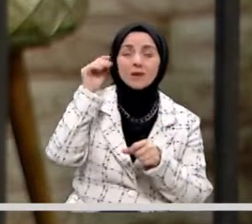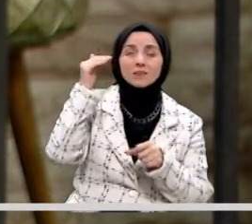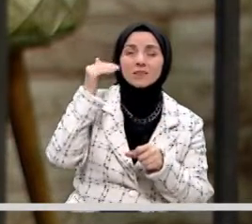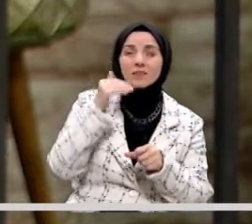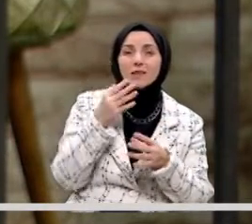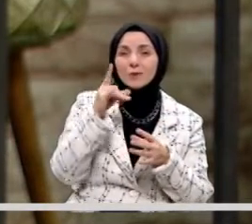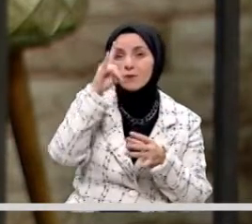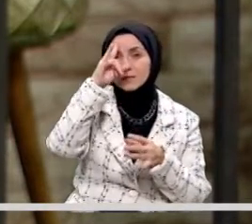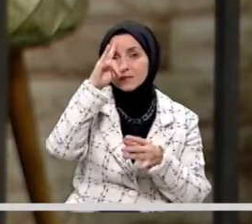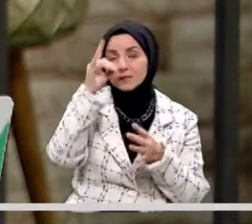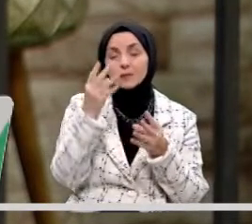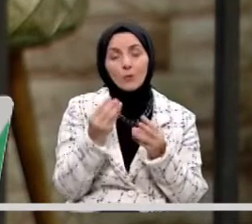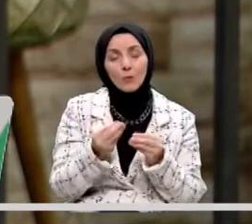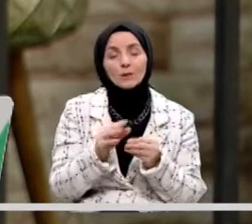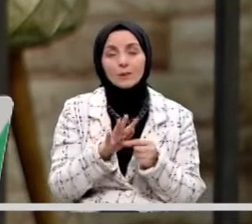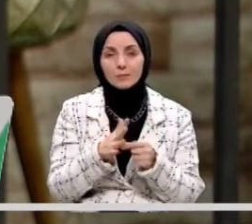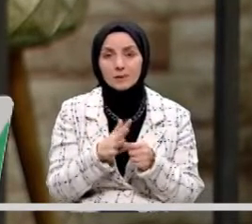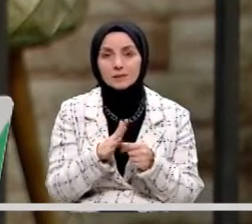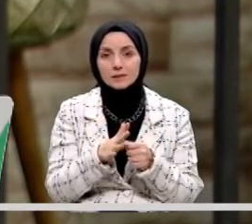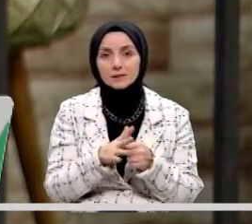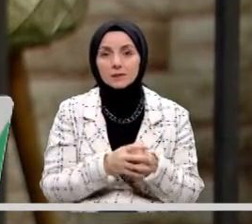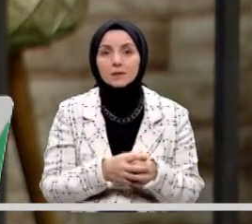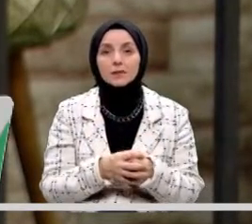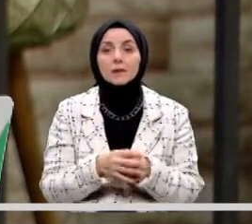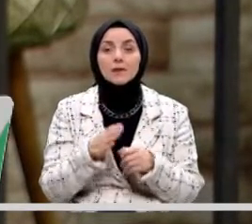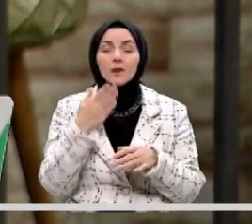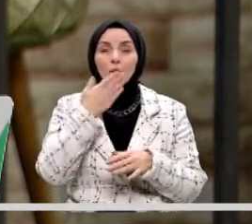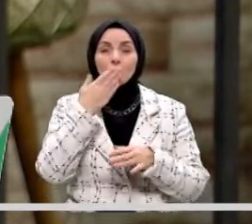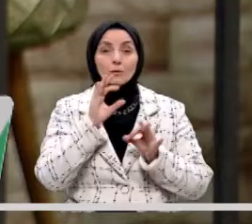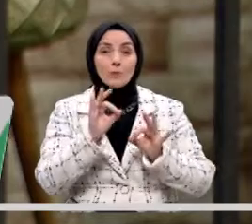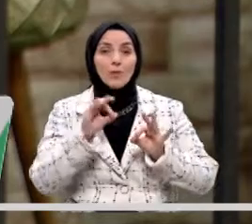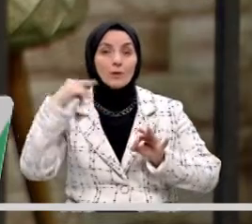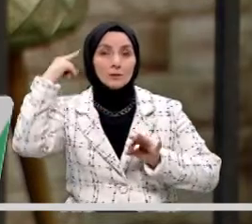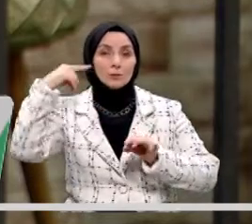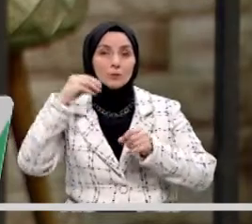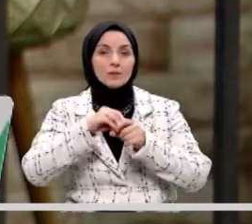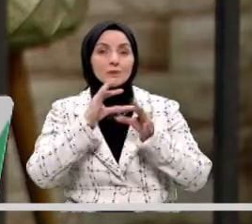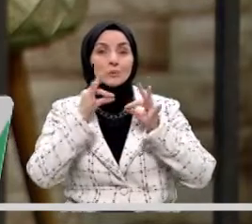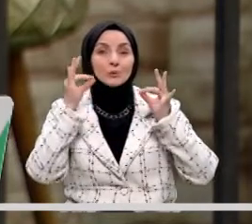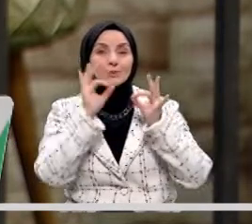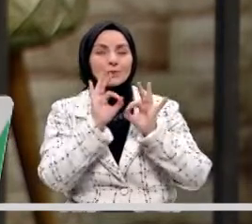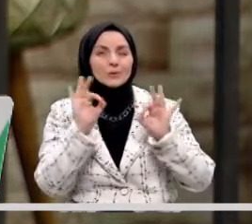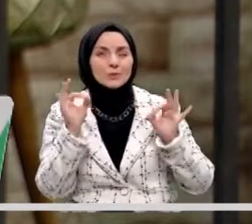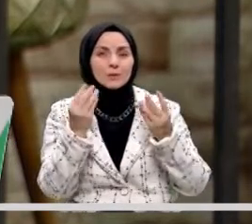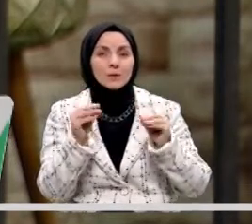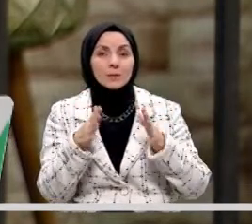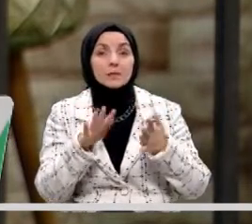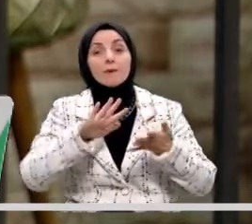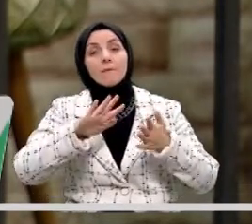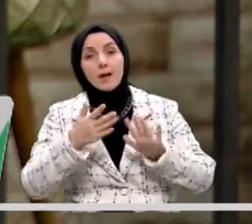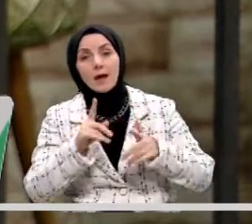Kamufle ederek okulda kendini kötü hissedebilir özlüyorum olabilir 2 anne baba evde kavgalıdır